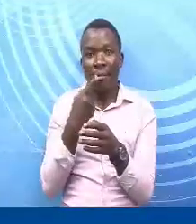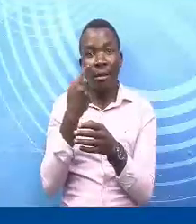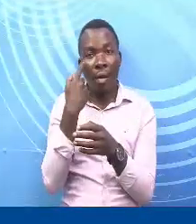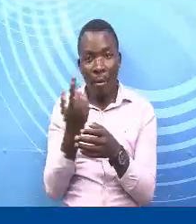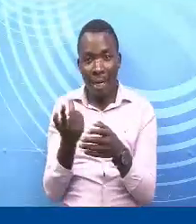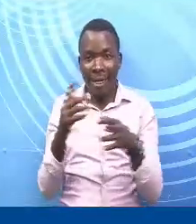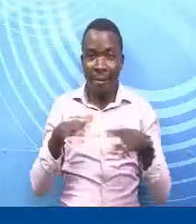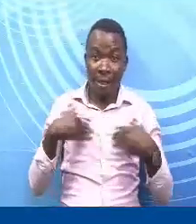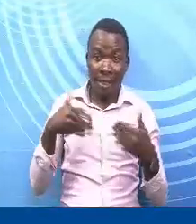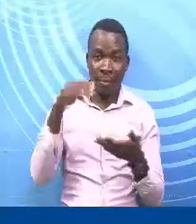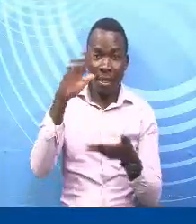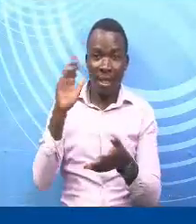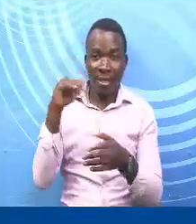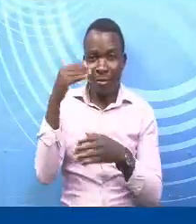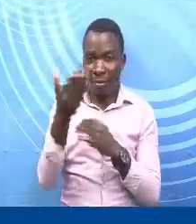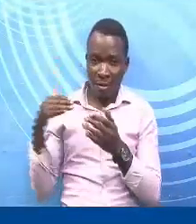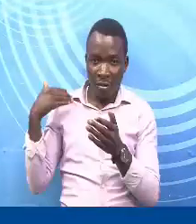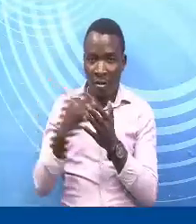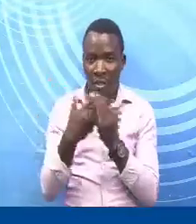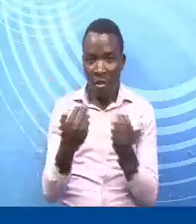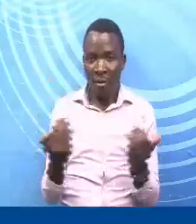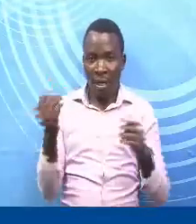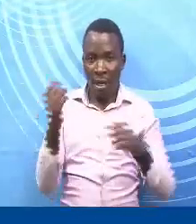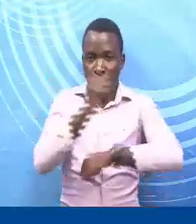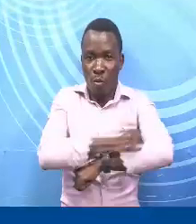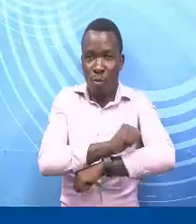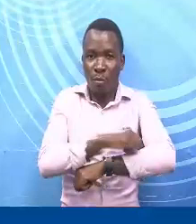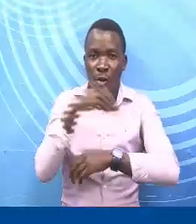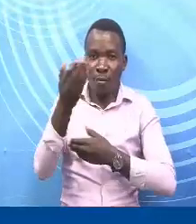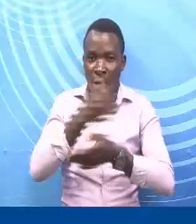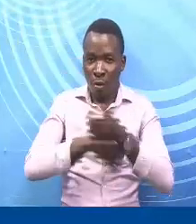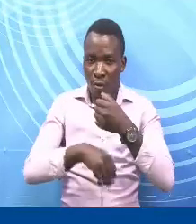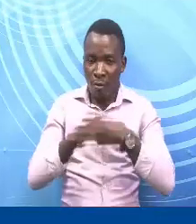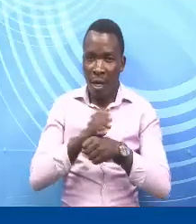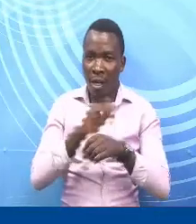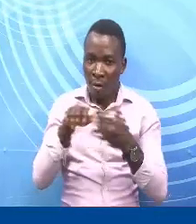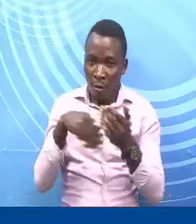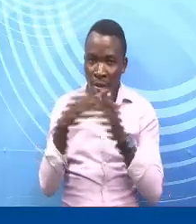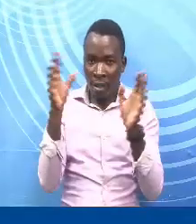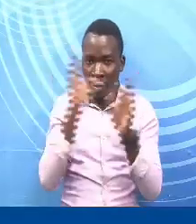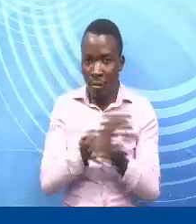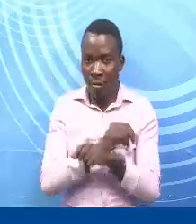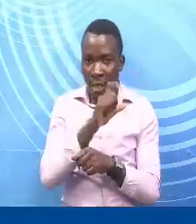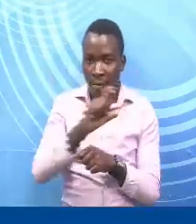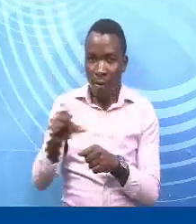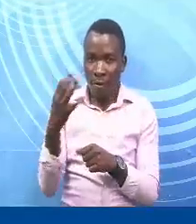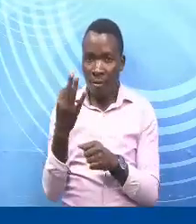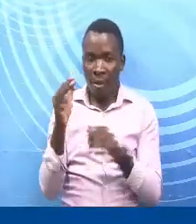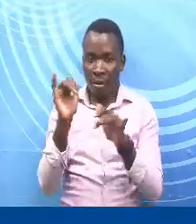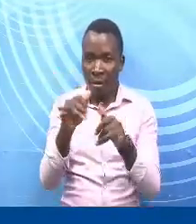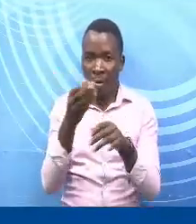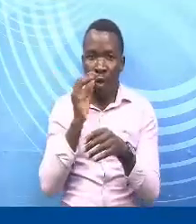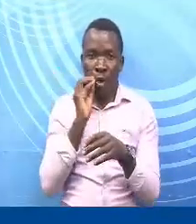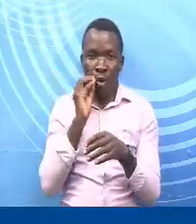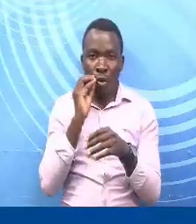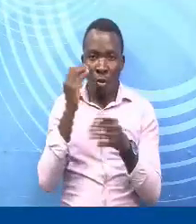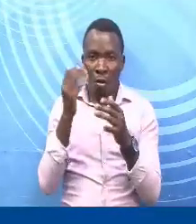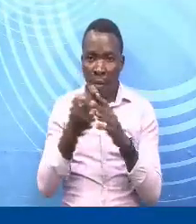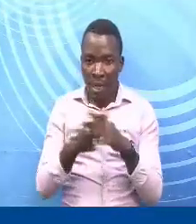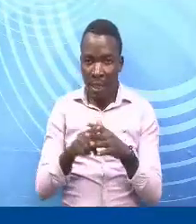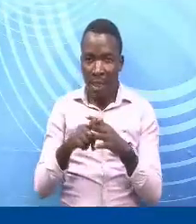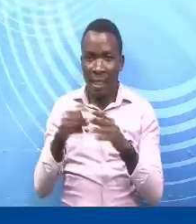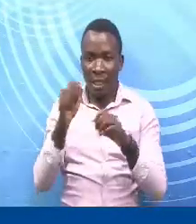basazwe n'ibyishimo nyuma yo kugeza abana ku mashuri nyuma y'umwaka wose uburaho ibyumweru bitatu gusa bari mu rugo, dore ko aba batangiye ishuri kuri uyu wa